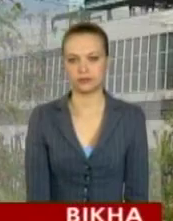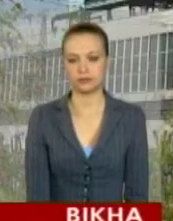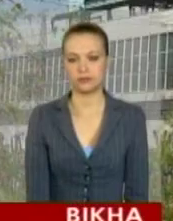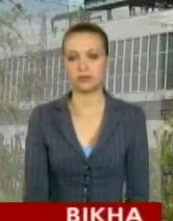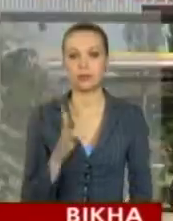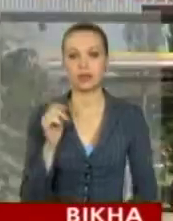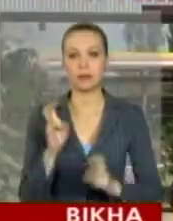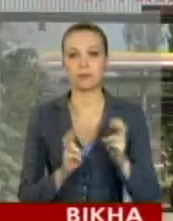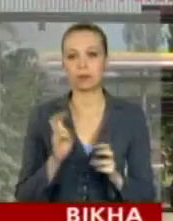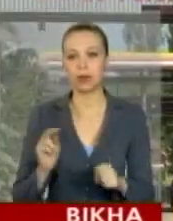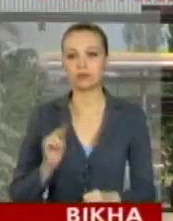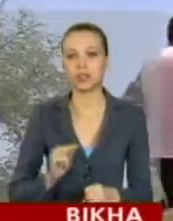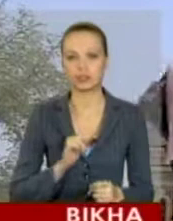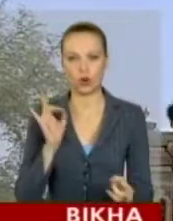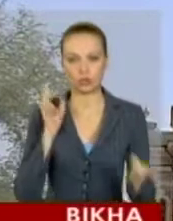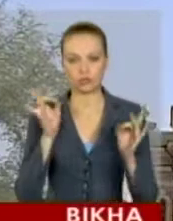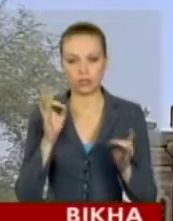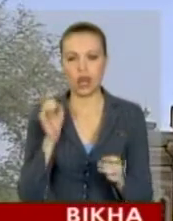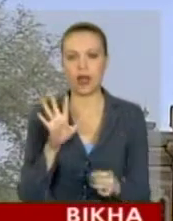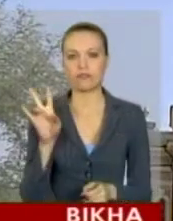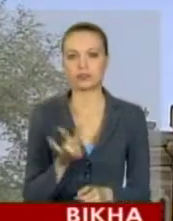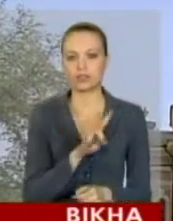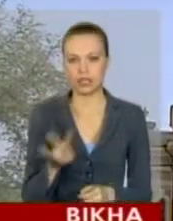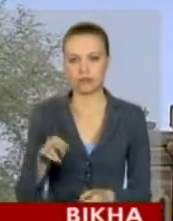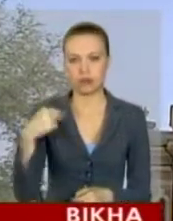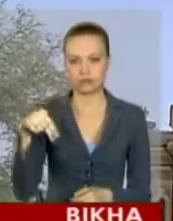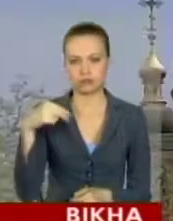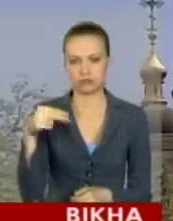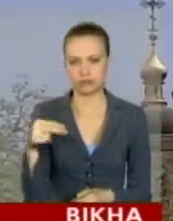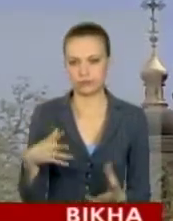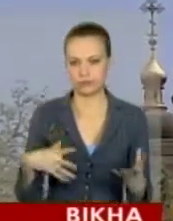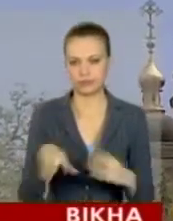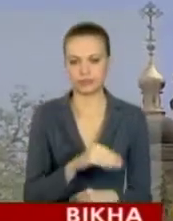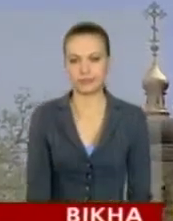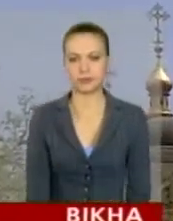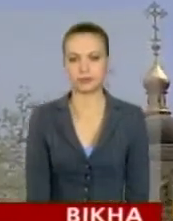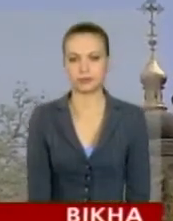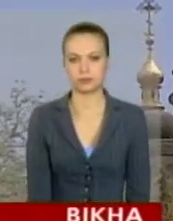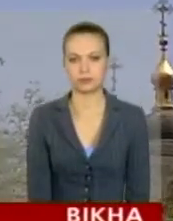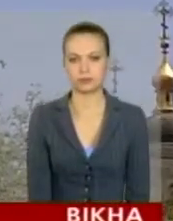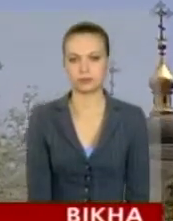На підприємствах працюють сирени, а в церквах передзвін на всі дзвони.